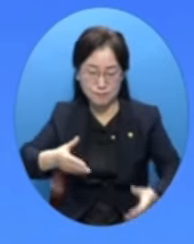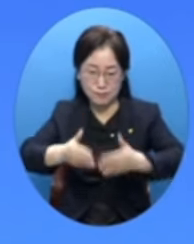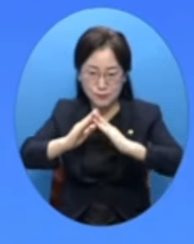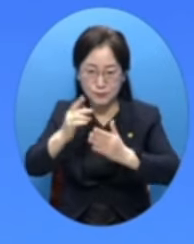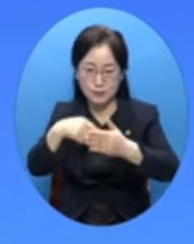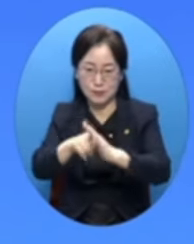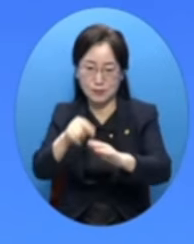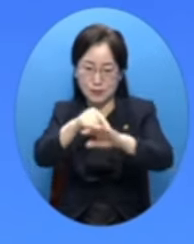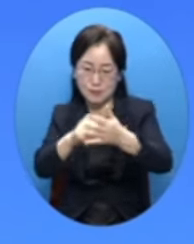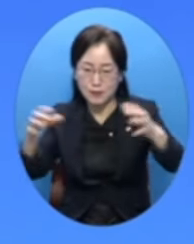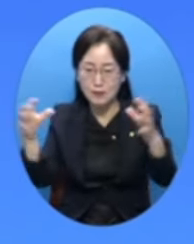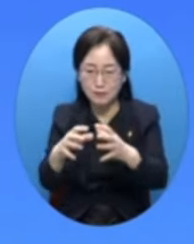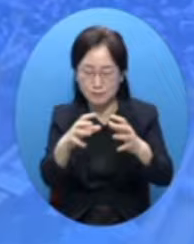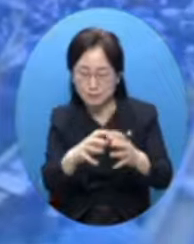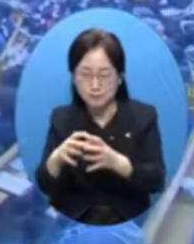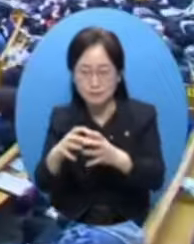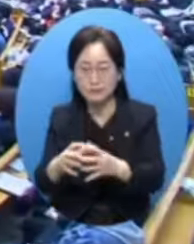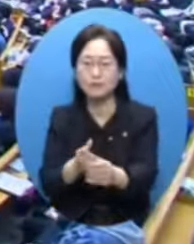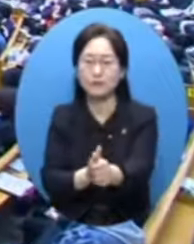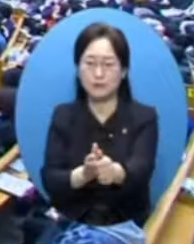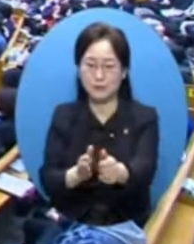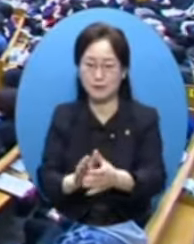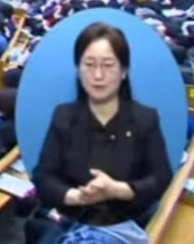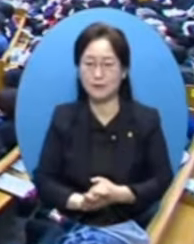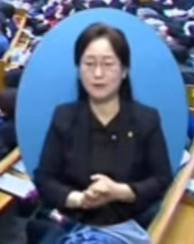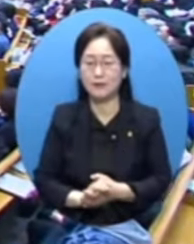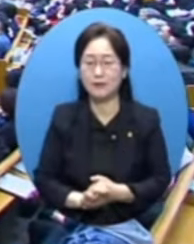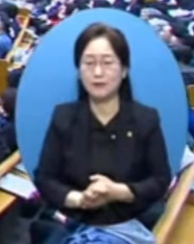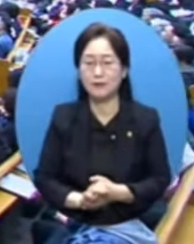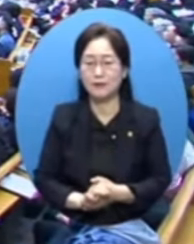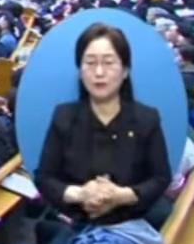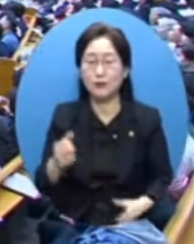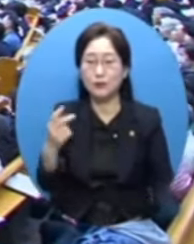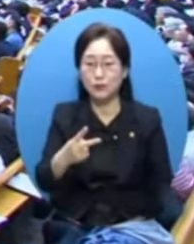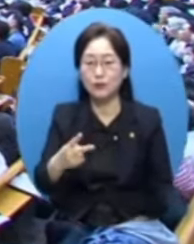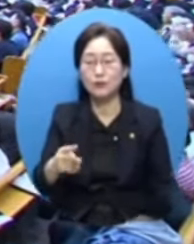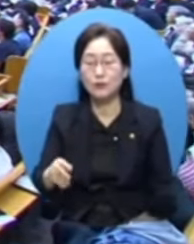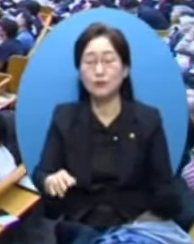되어 것을 간곡히 부탁드립니다. 나가서 우리에게